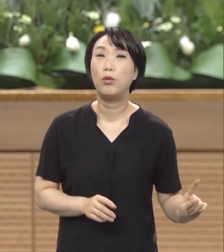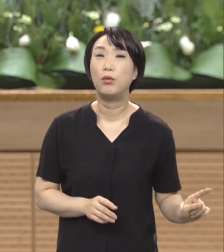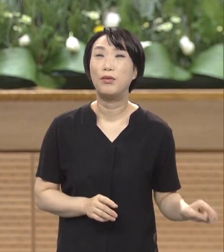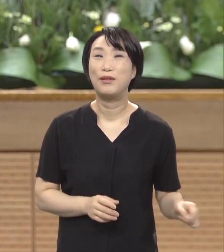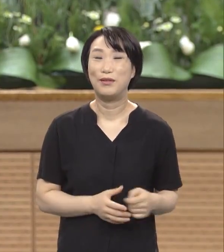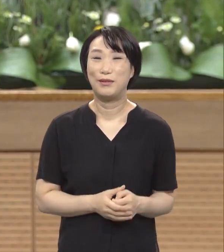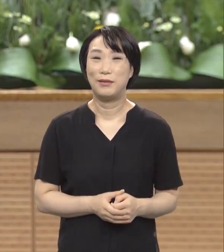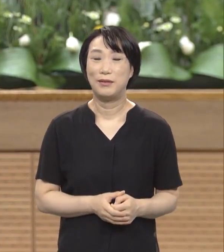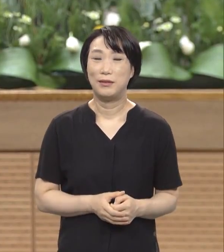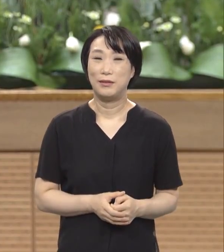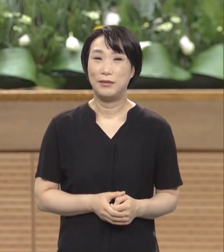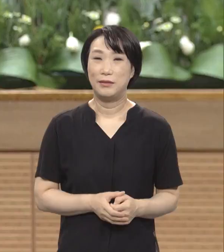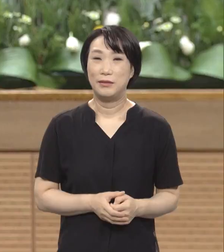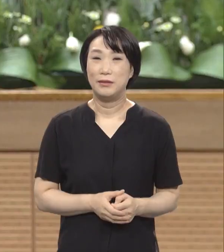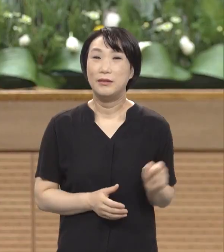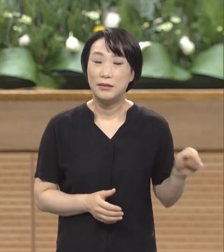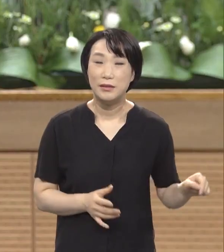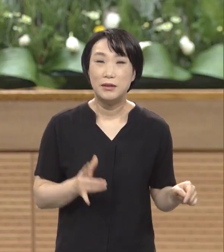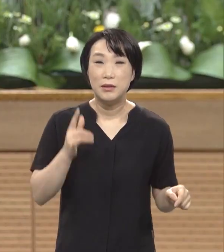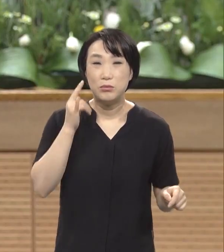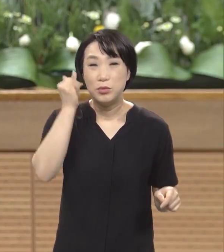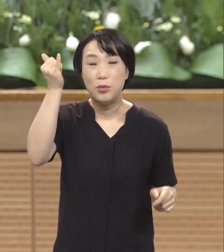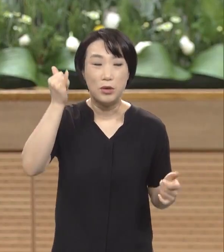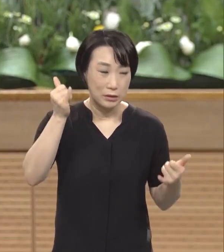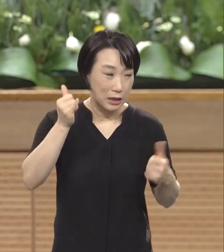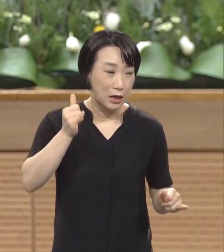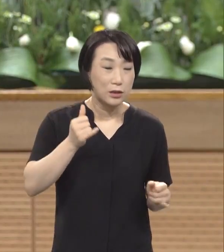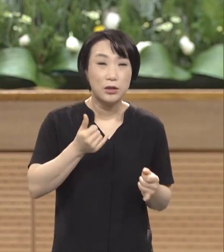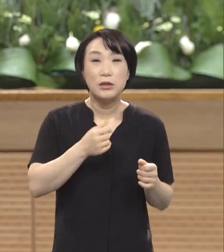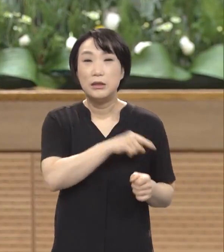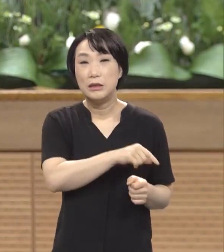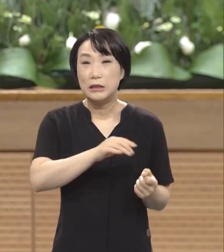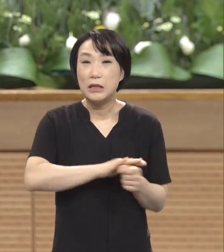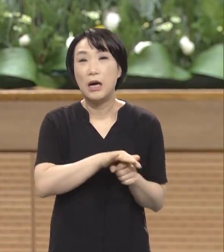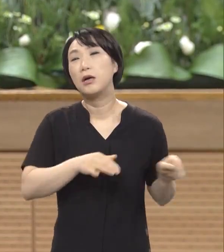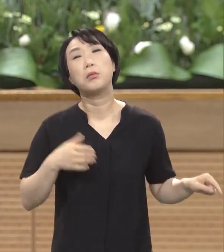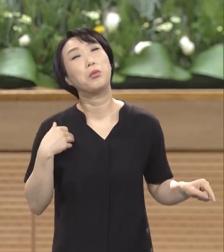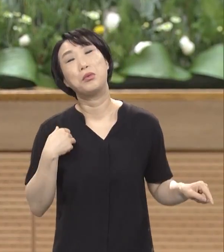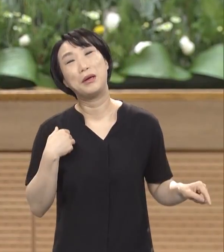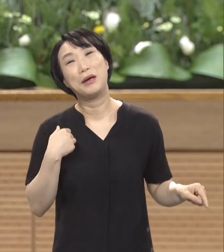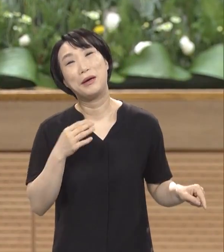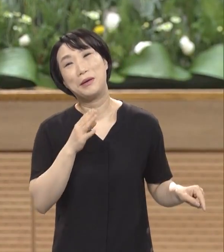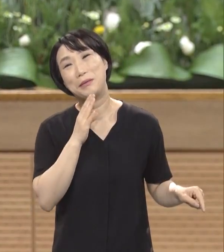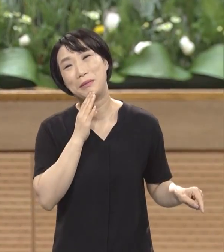부모의 자식을 향한 애주정지한 그 심정을 잘